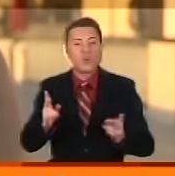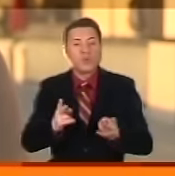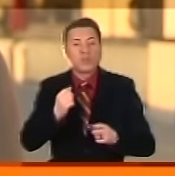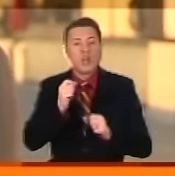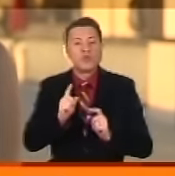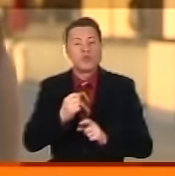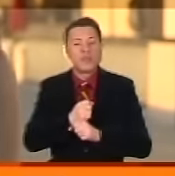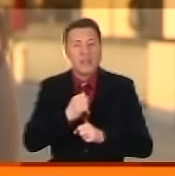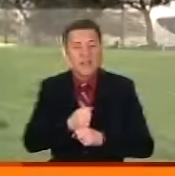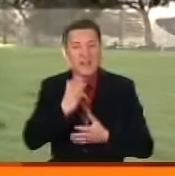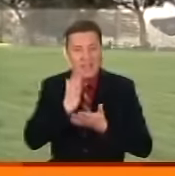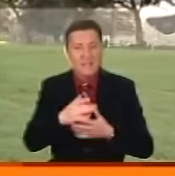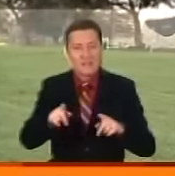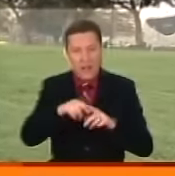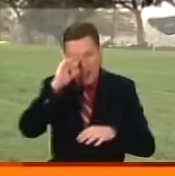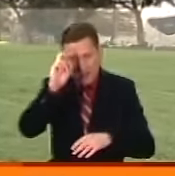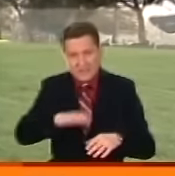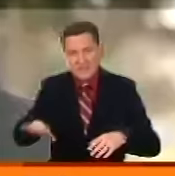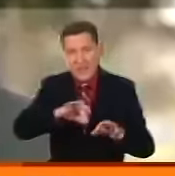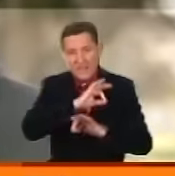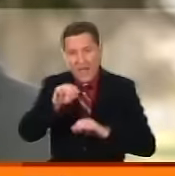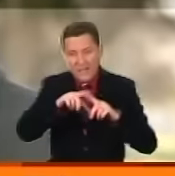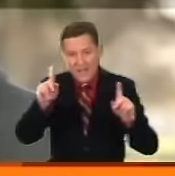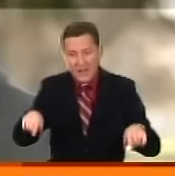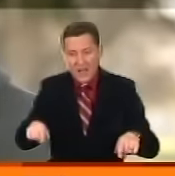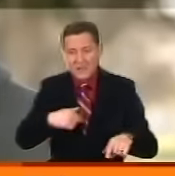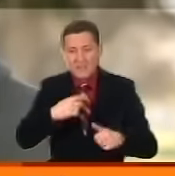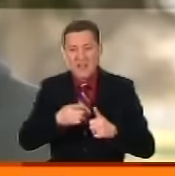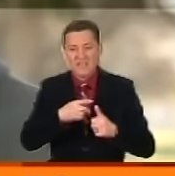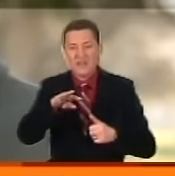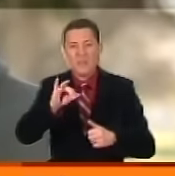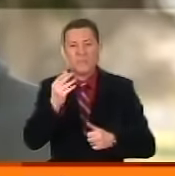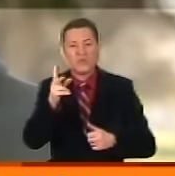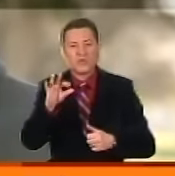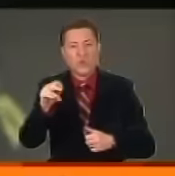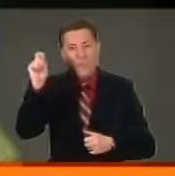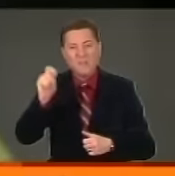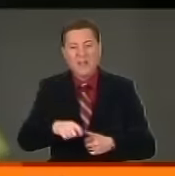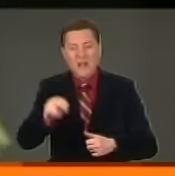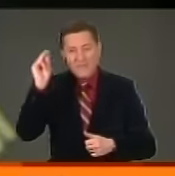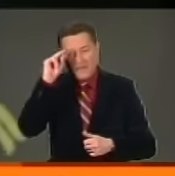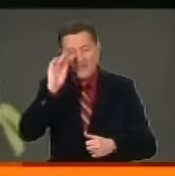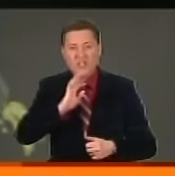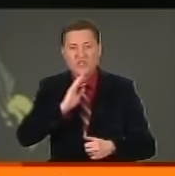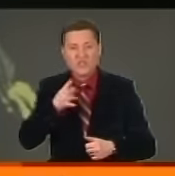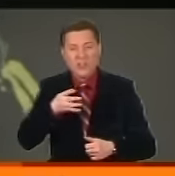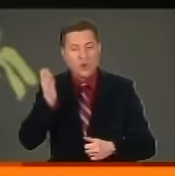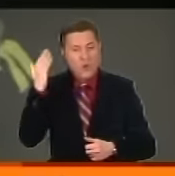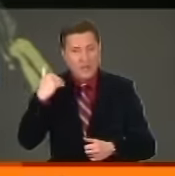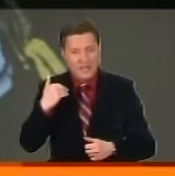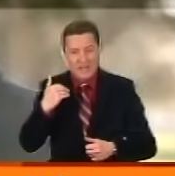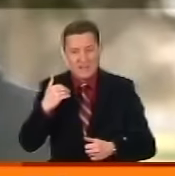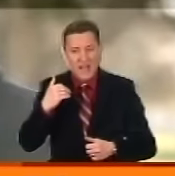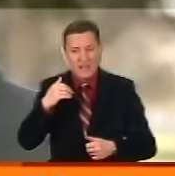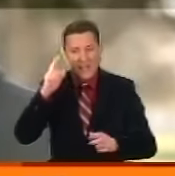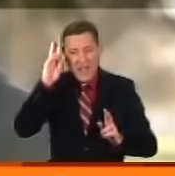на карте, есть такая страна. Мене звати Мишко. Я сюди приїхав на навчання 4 роки назад. На той момент не дуже